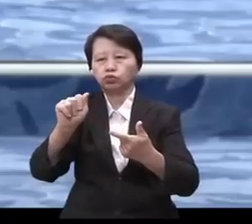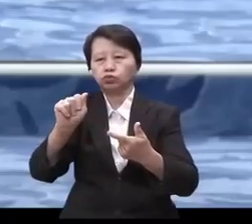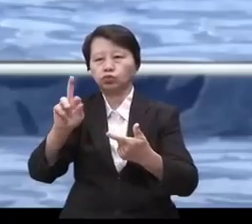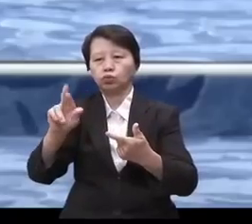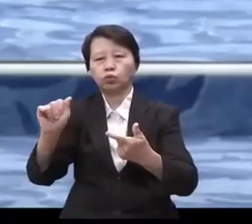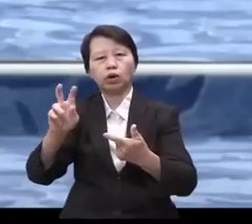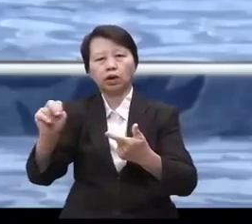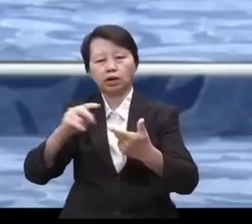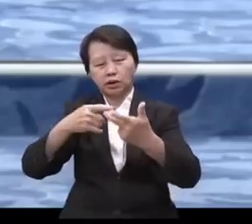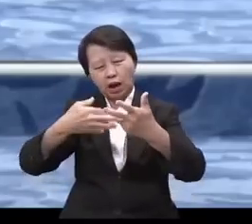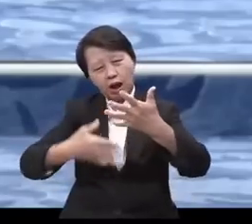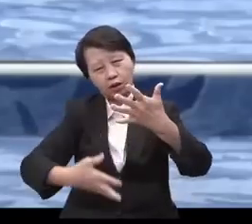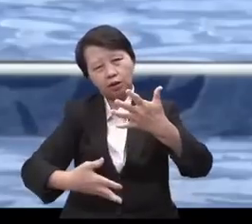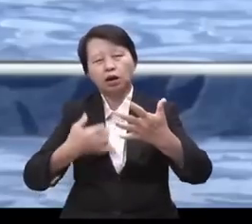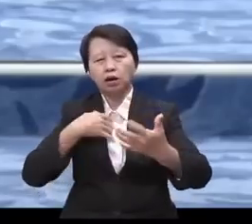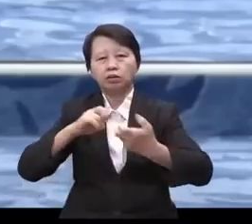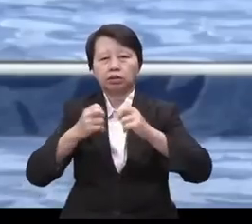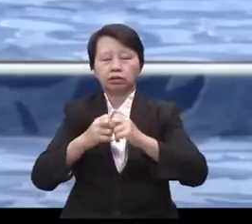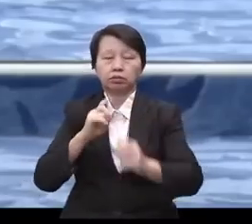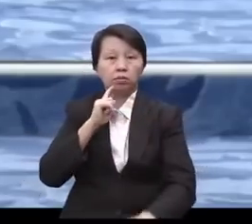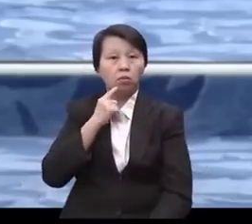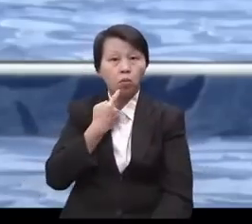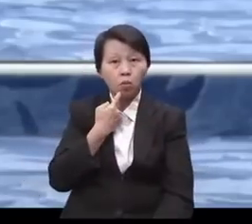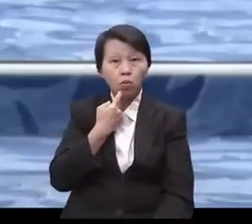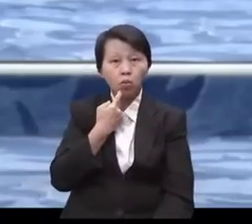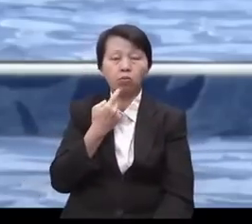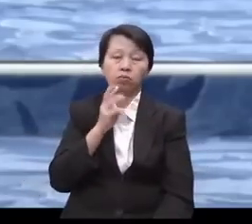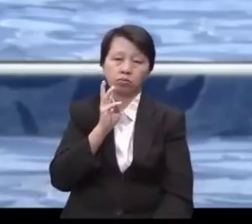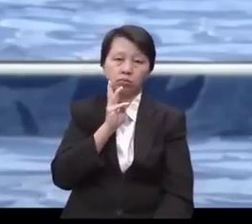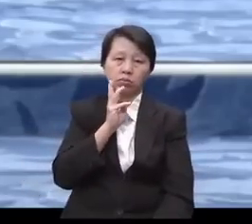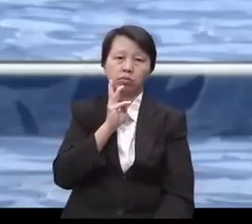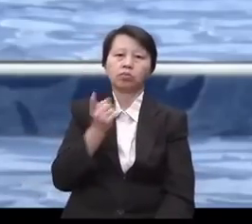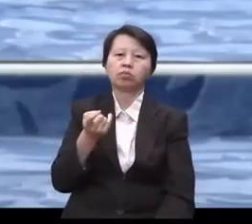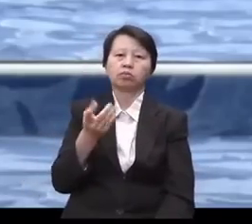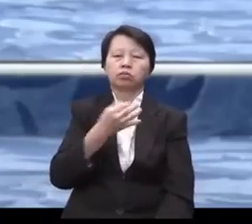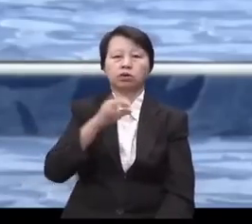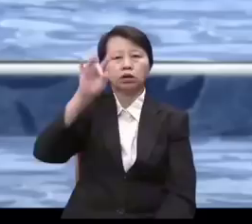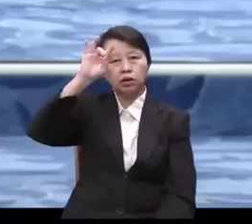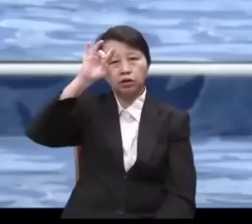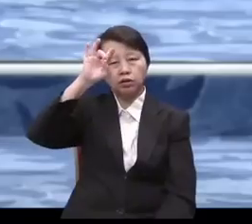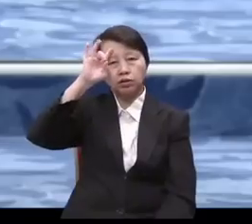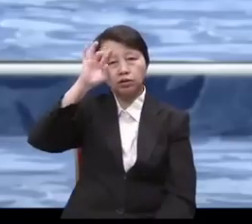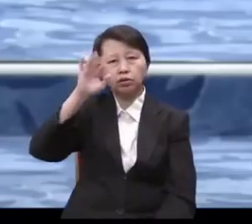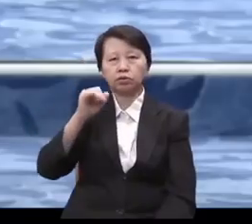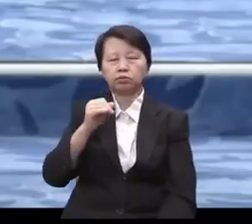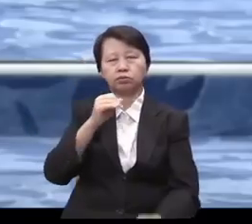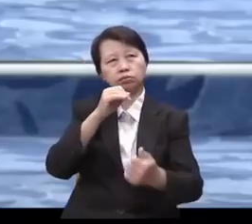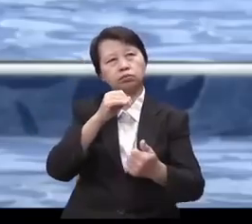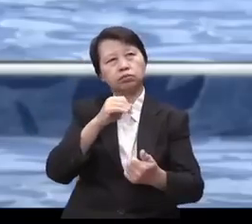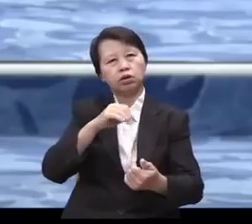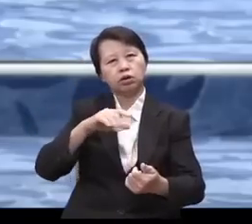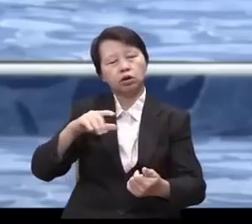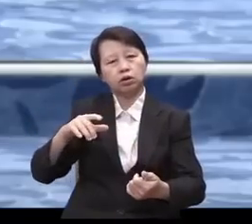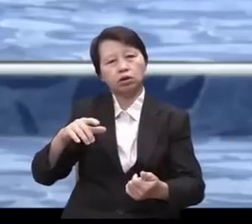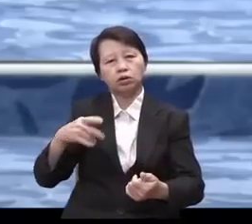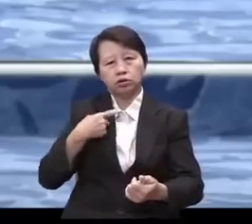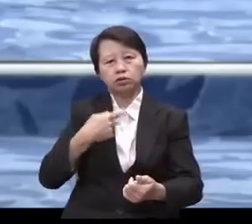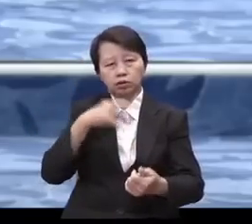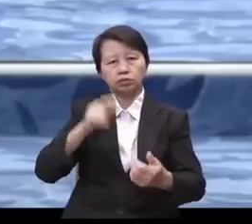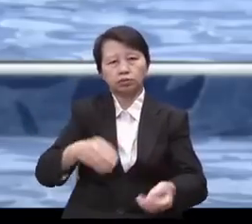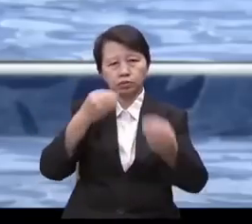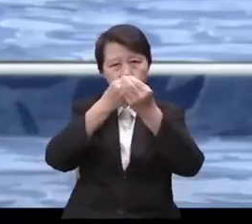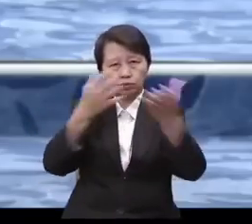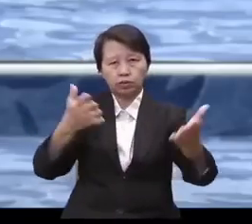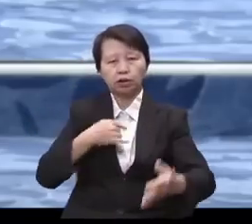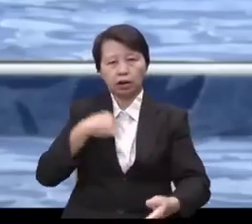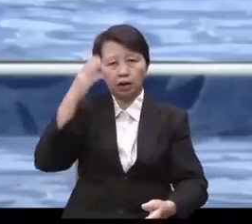itu menghadapi masalah yang agak serius. Dan insyaAllah dalam beberapa aspek kita boleh umumkan,